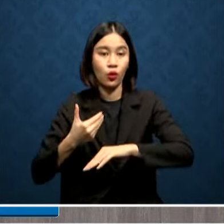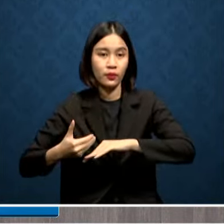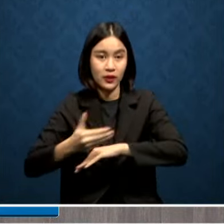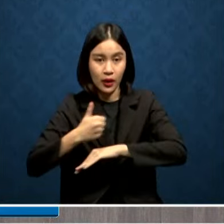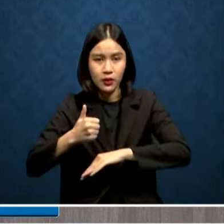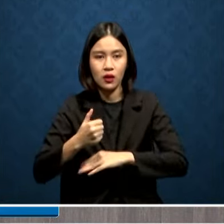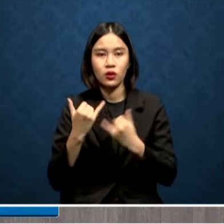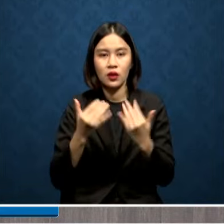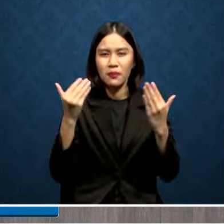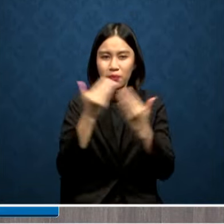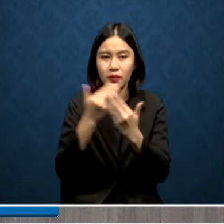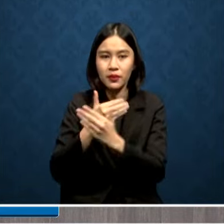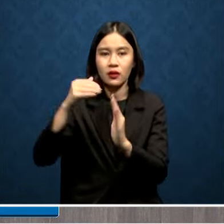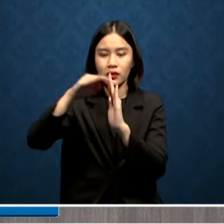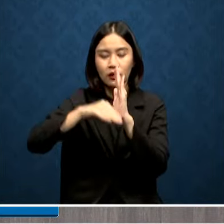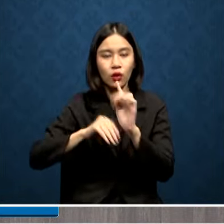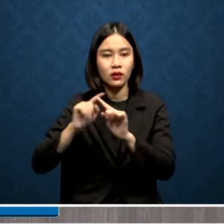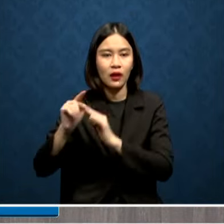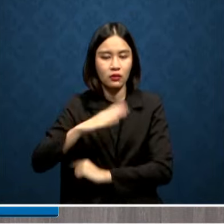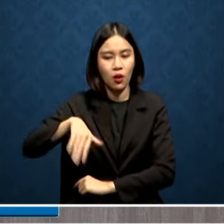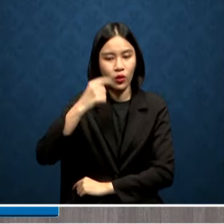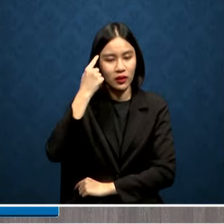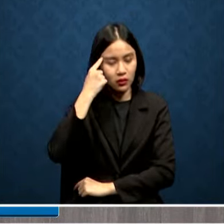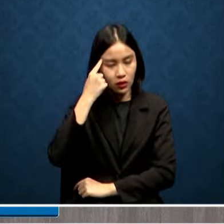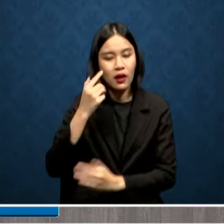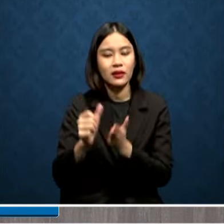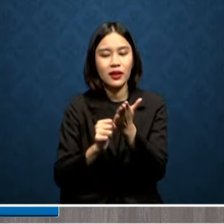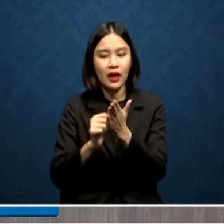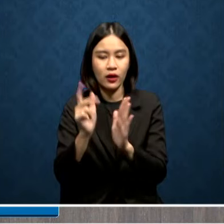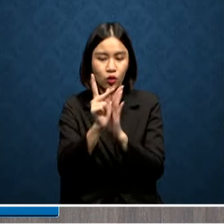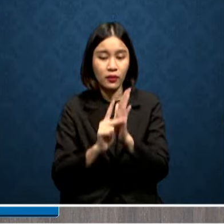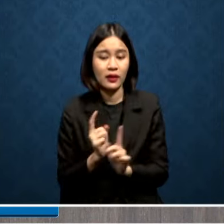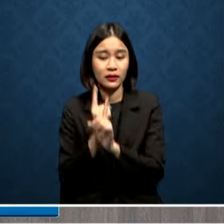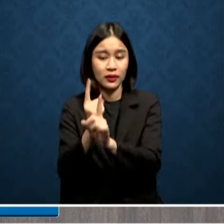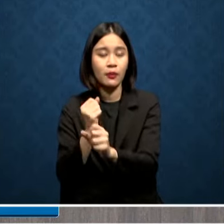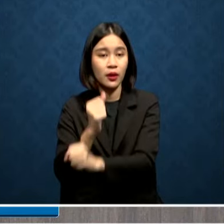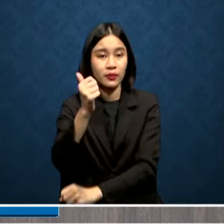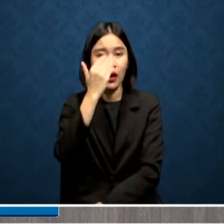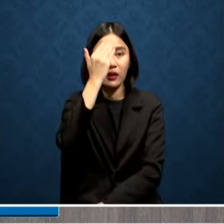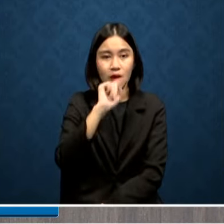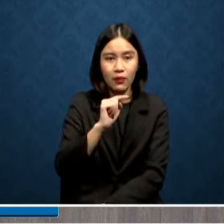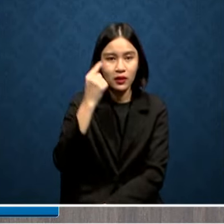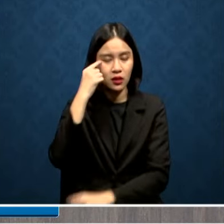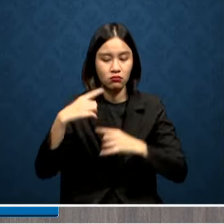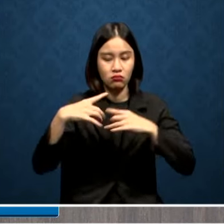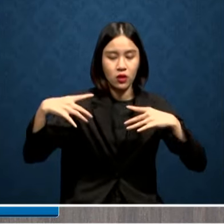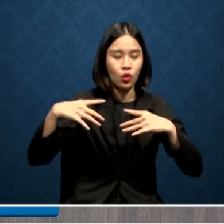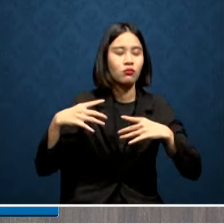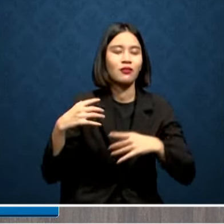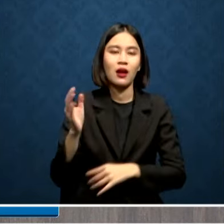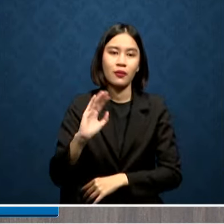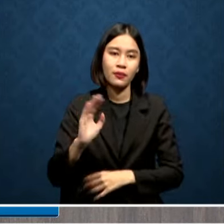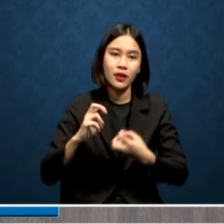แปลงในหลักการเหล่านี้เราก็ต้องเปลี่ยนแปลงกฎหมายตามไปได้เพื่อที่จะให้ไม่เกิดข้อขัดแย้งจนเกิด